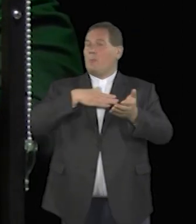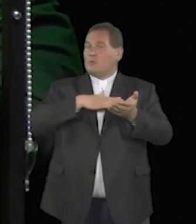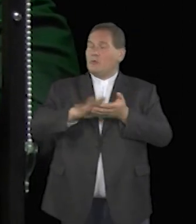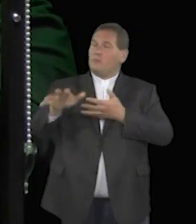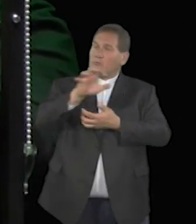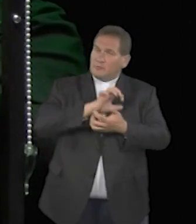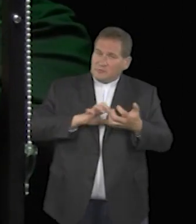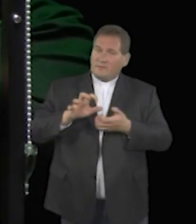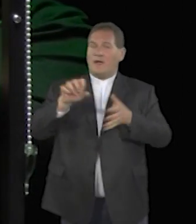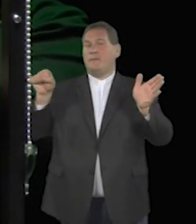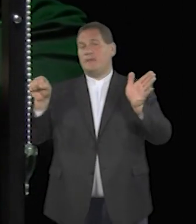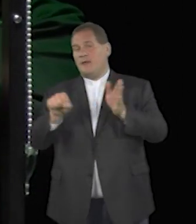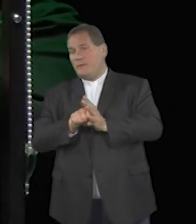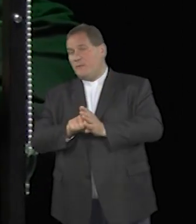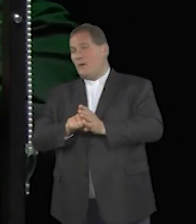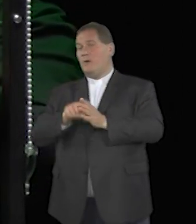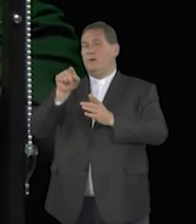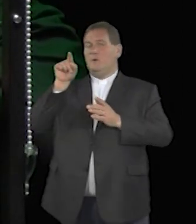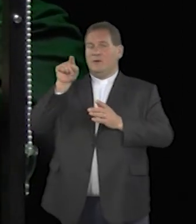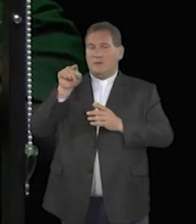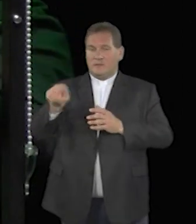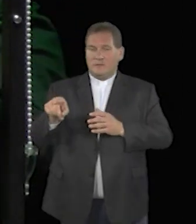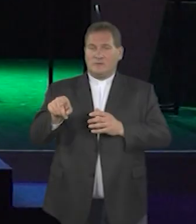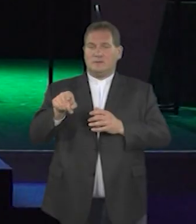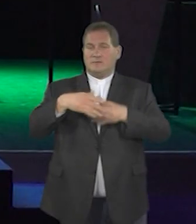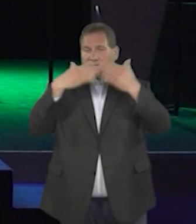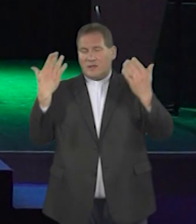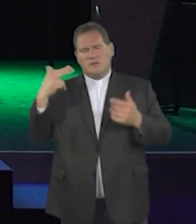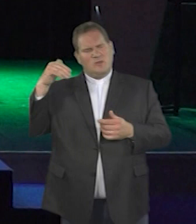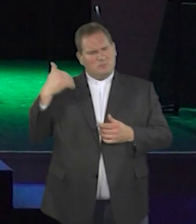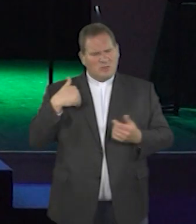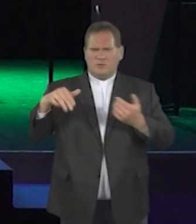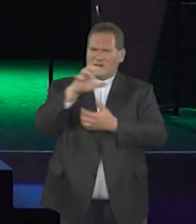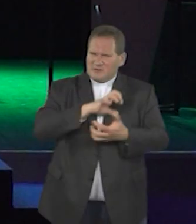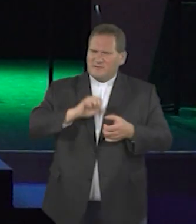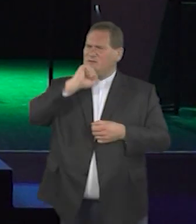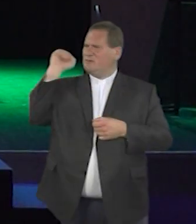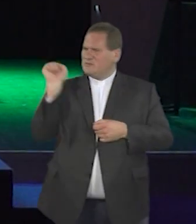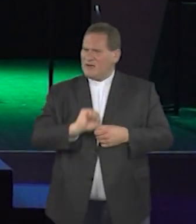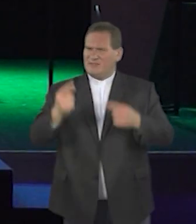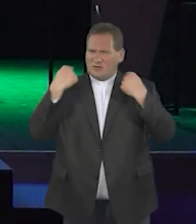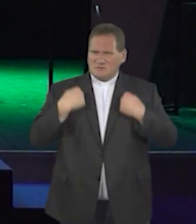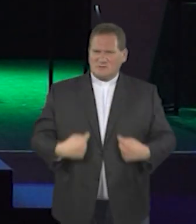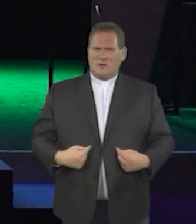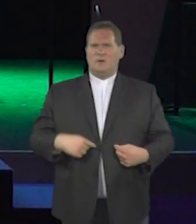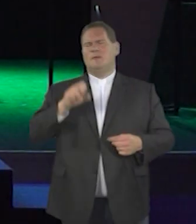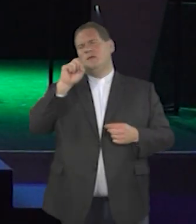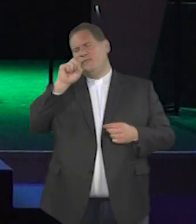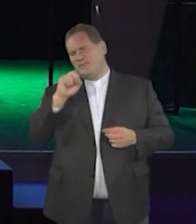świata do owej doby nie było na świecie pewnie żadnej osoby